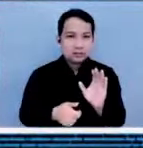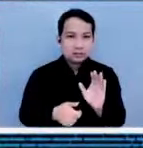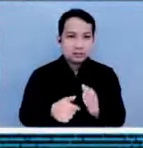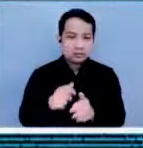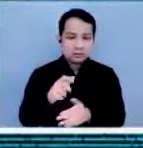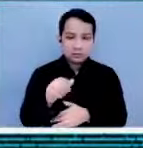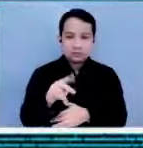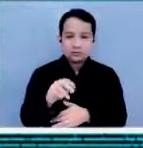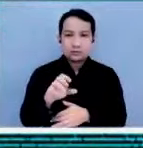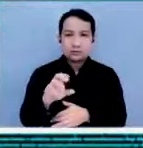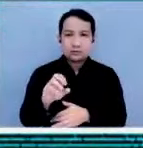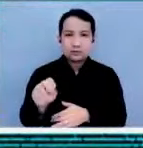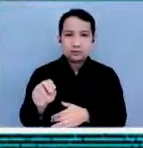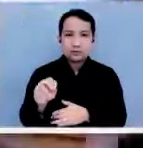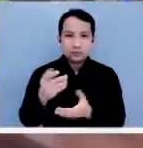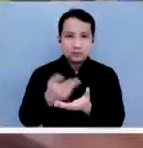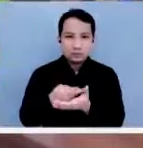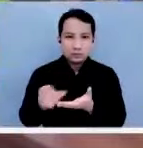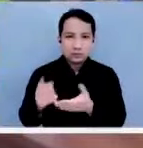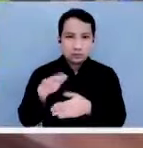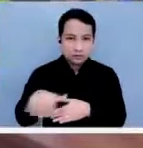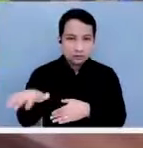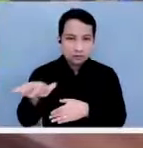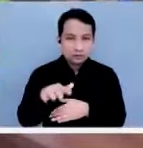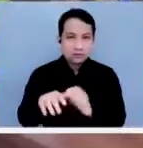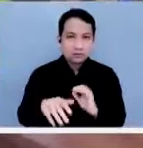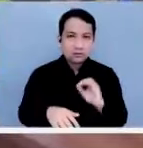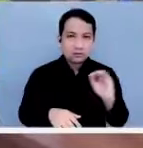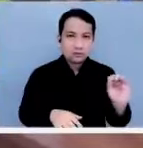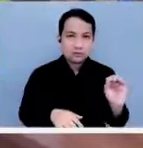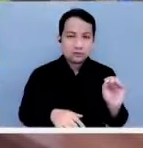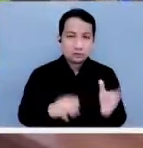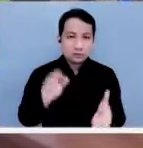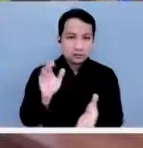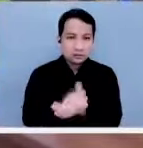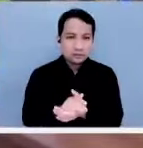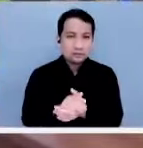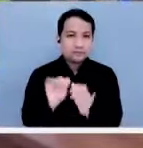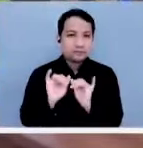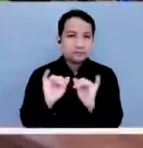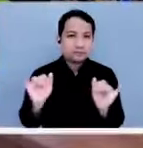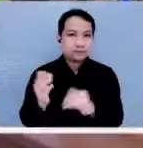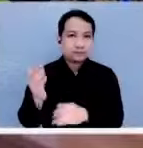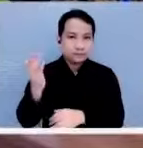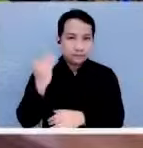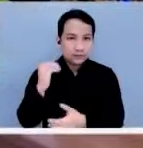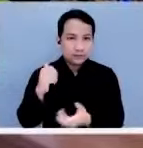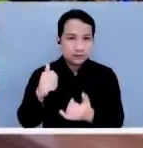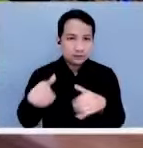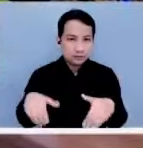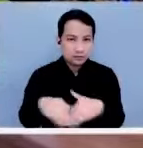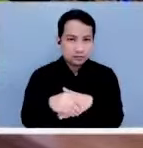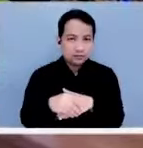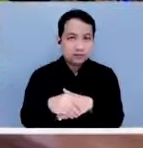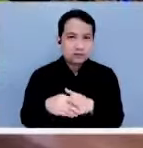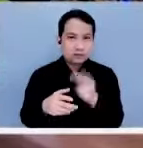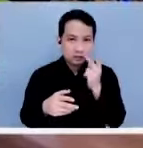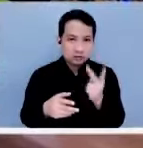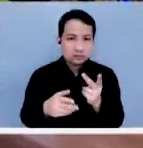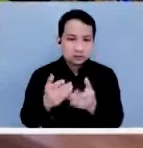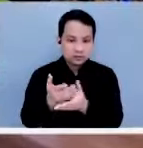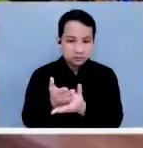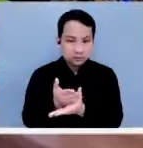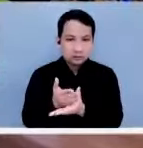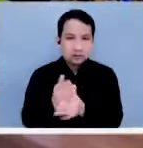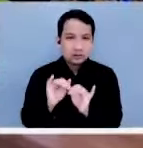of property ang lahat ng pagmamay-ari ng mag-asawa sa panahon na sila ay kasal ay itinuturing na bahagi ng